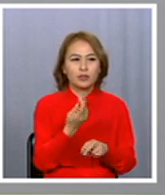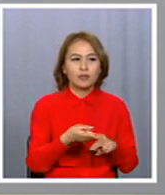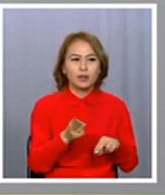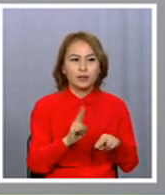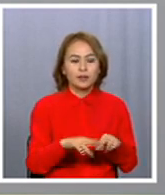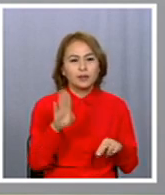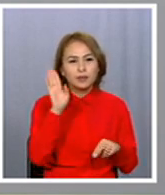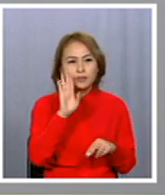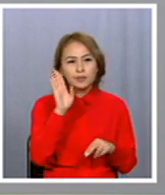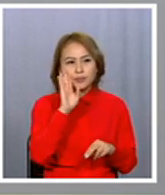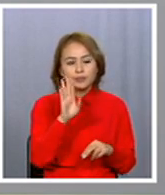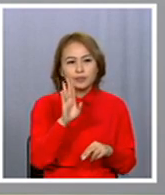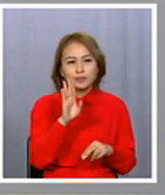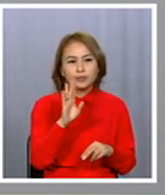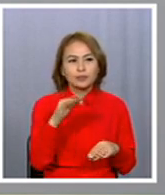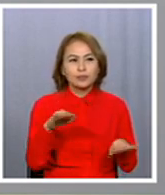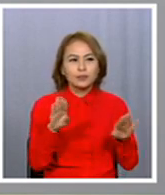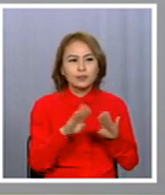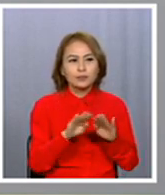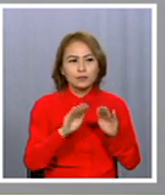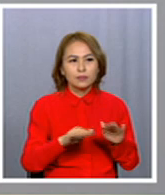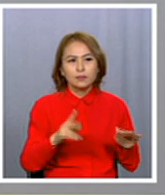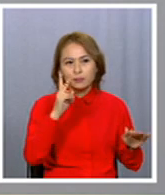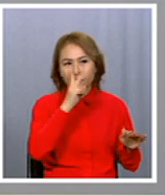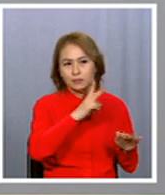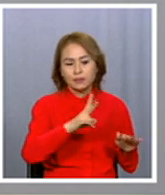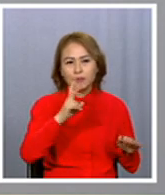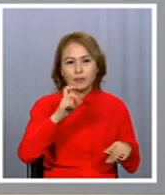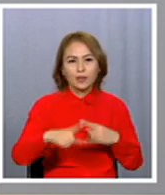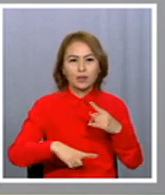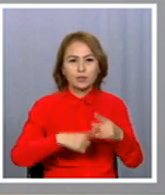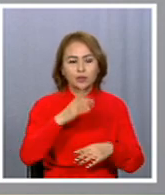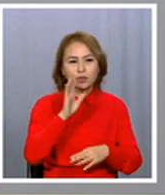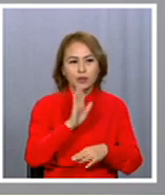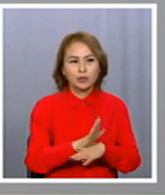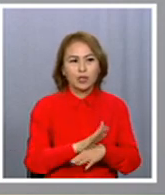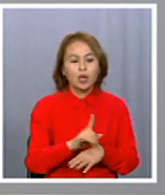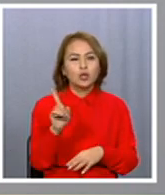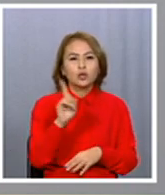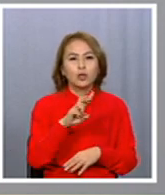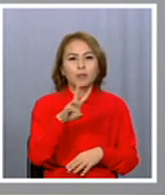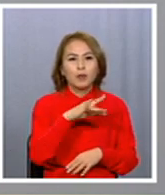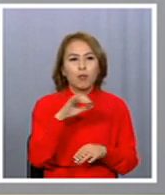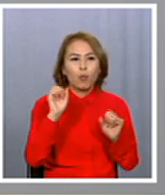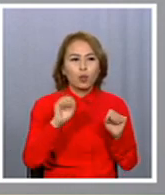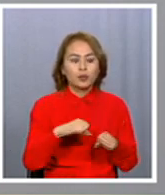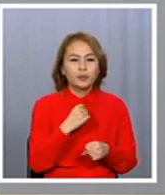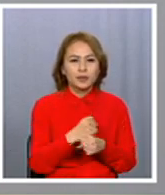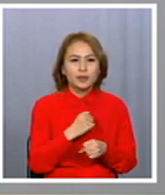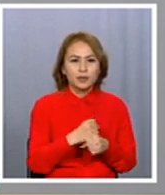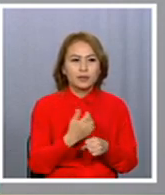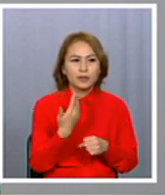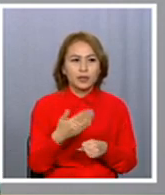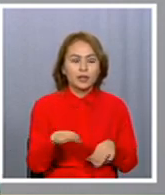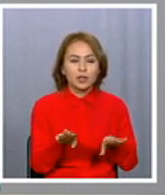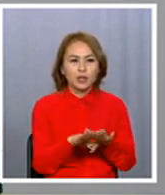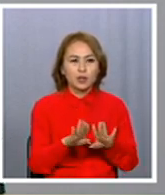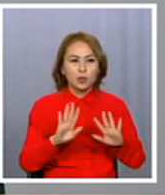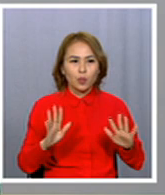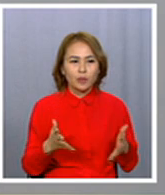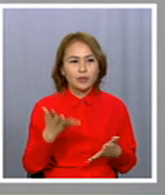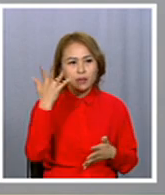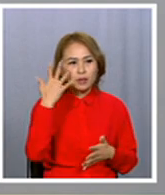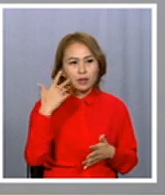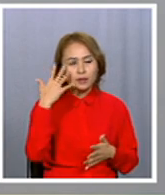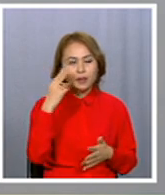воды. Тогда, ребята, посмотрите на следующее задание. Что мы можем сделать в подобных ситуациях, когда